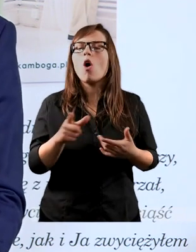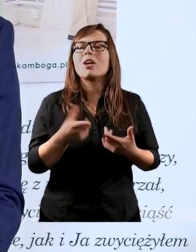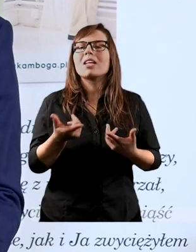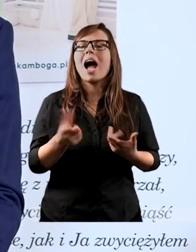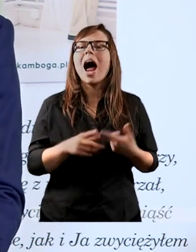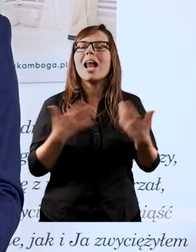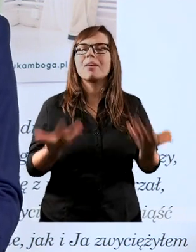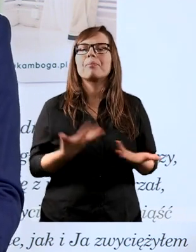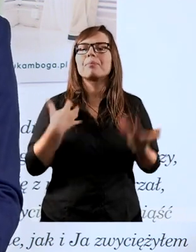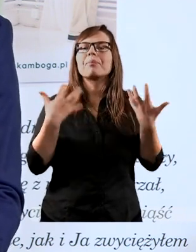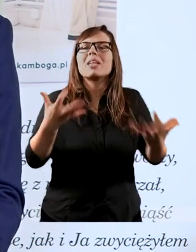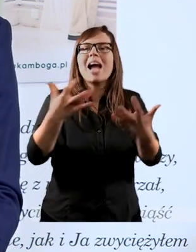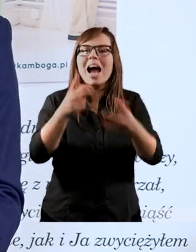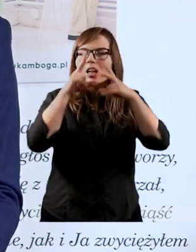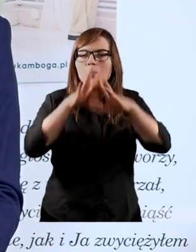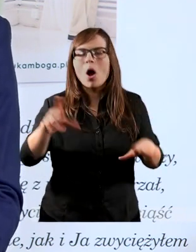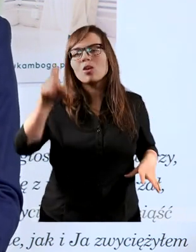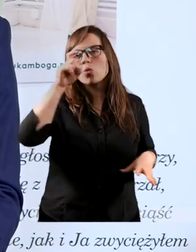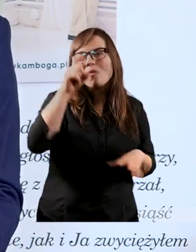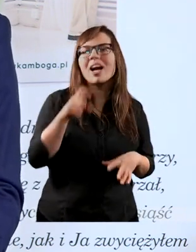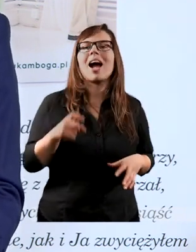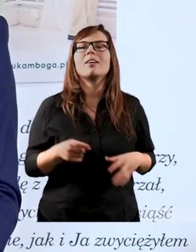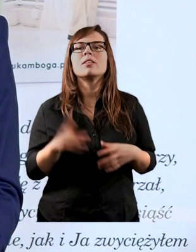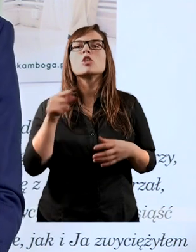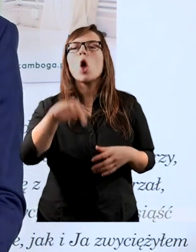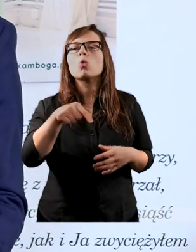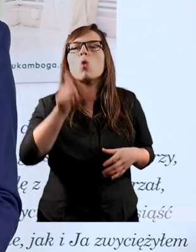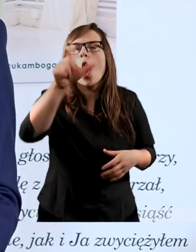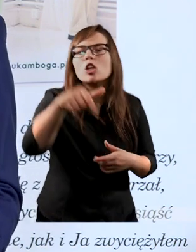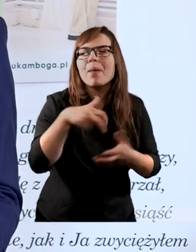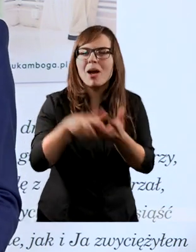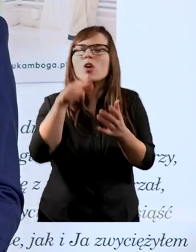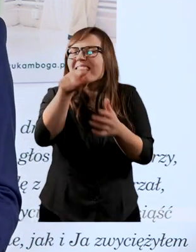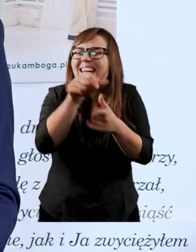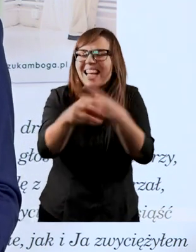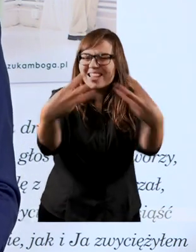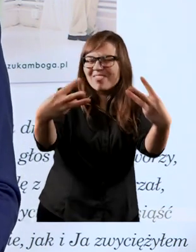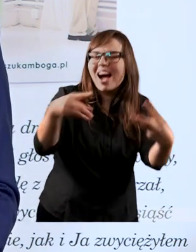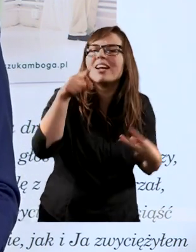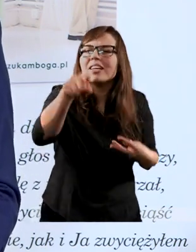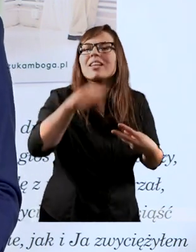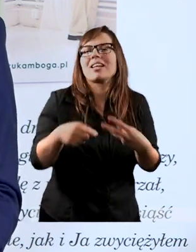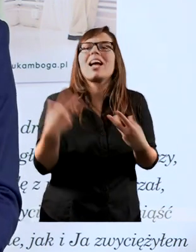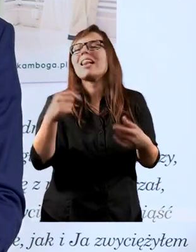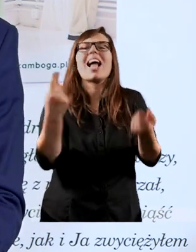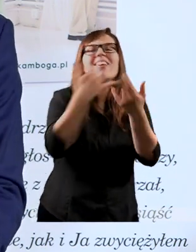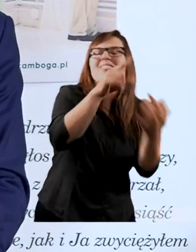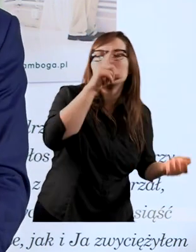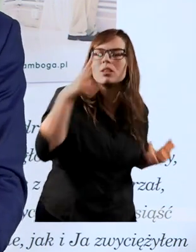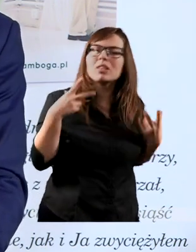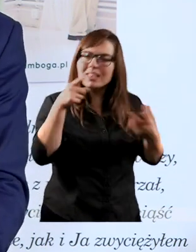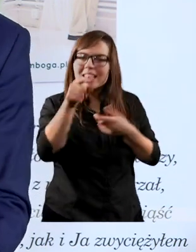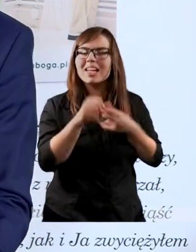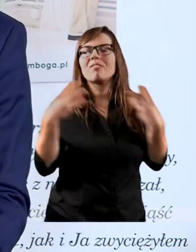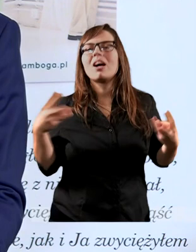Natomiast chęć pokazania człowieka, że tutaj o ciebie chodzi, ty jesteś najważniejszy, to jest język reklamy. Ale jeżeli my jesteśmy